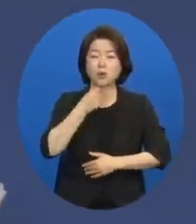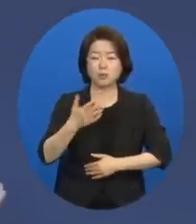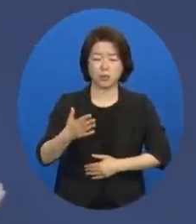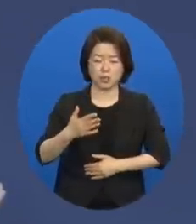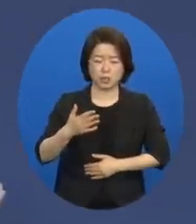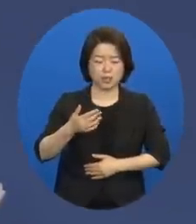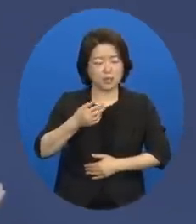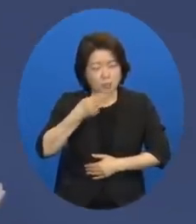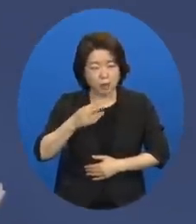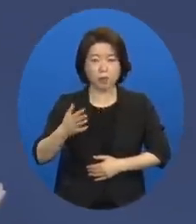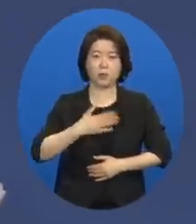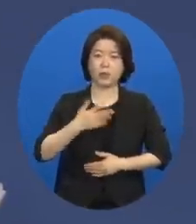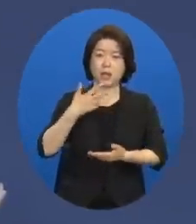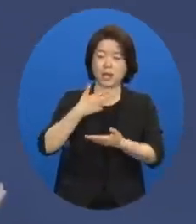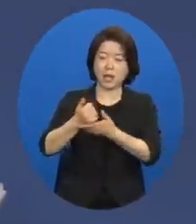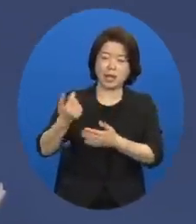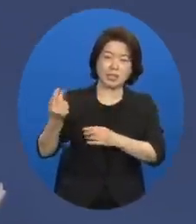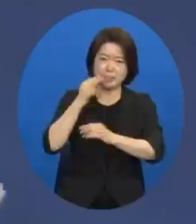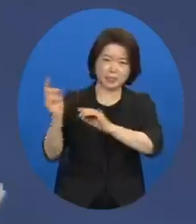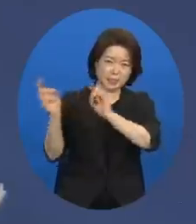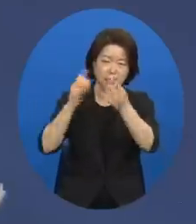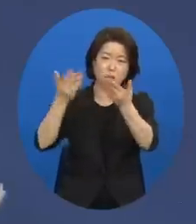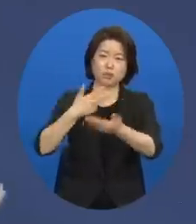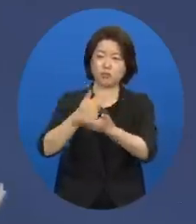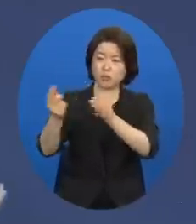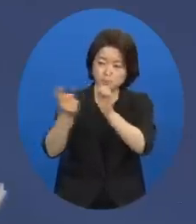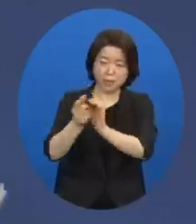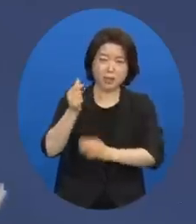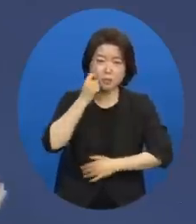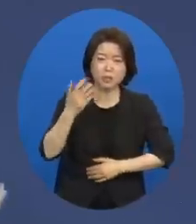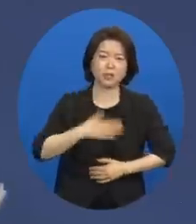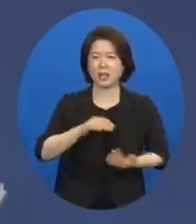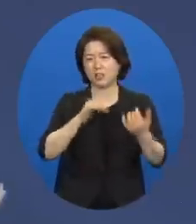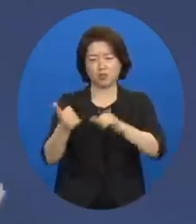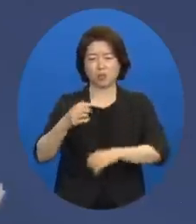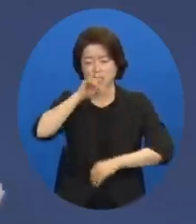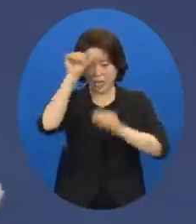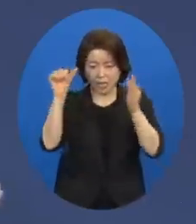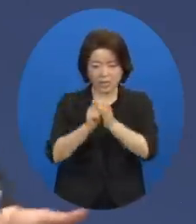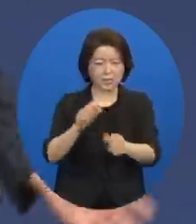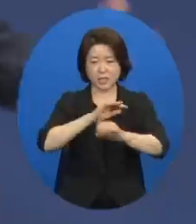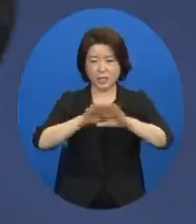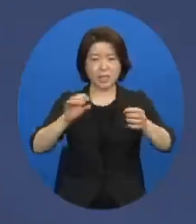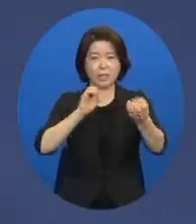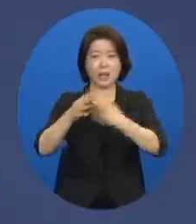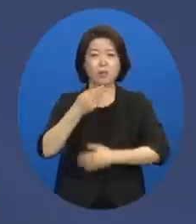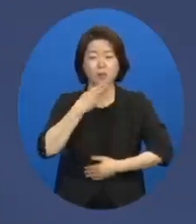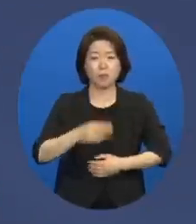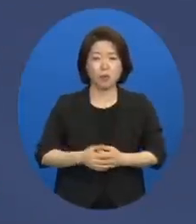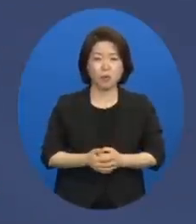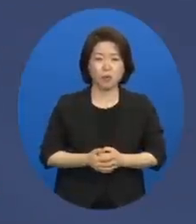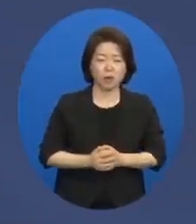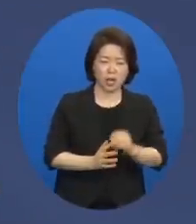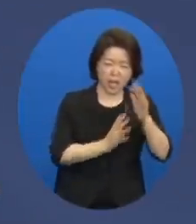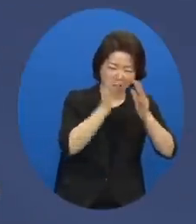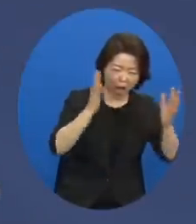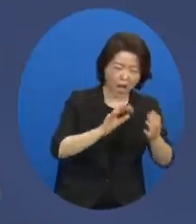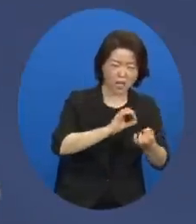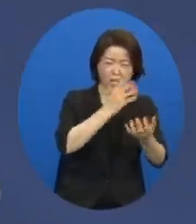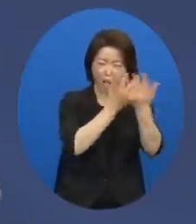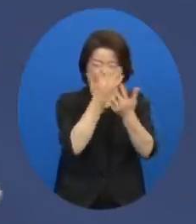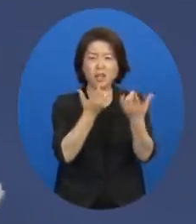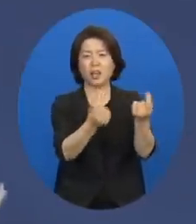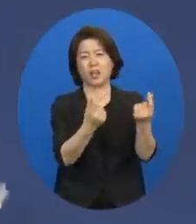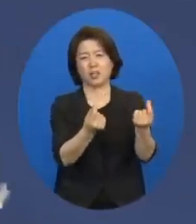살려주세요. 주님 만나지 못하면 난 죽습니다. 내 인생에 해답이 없습니다. 안겨갖고 풀릴 것 같습니다.